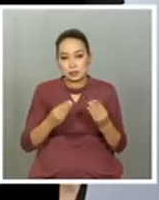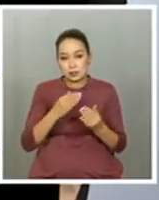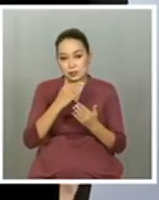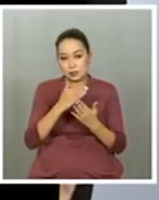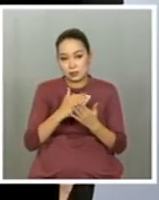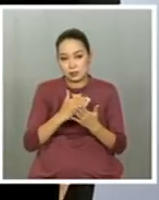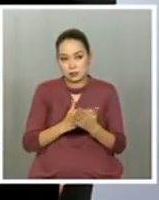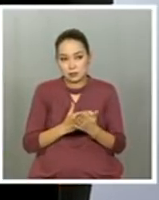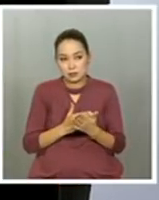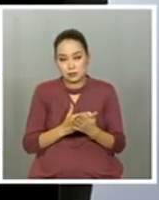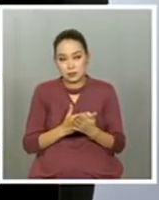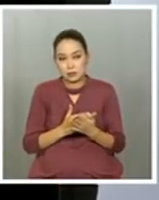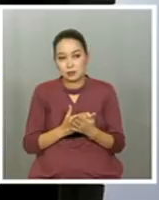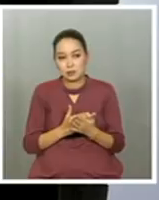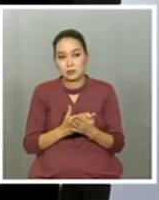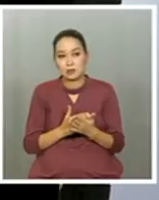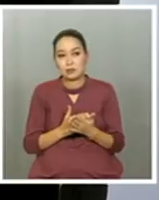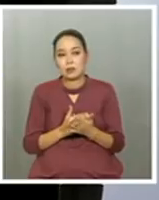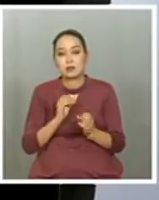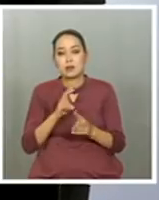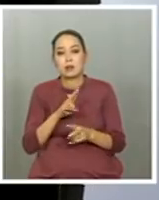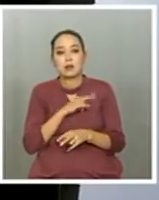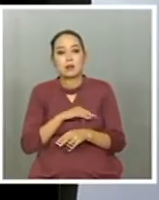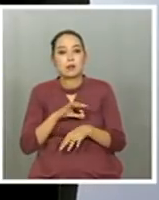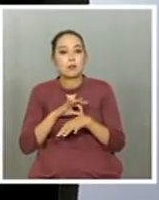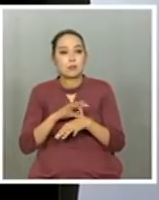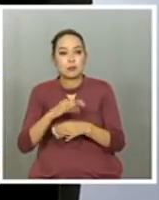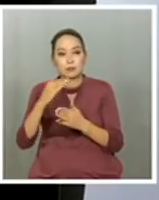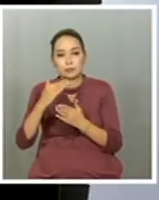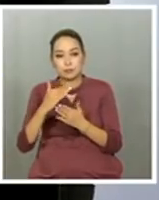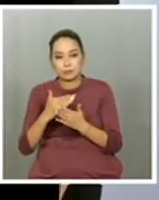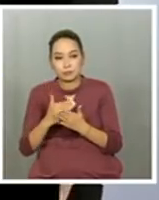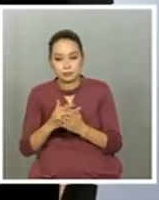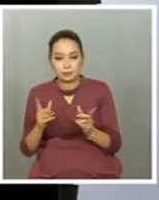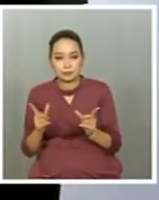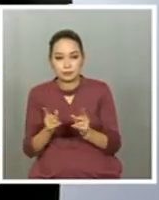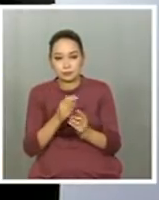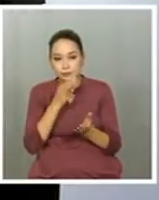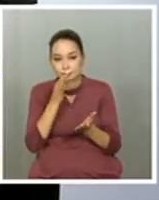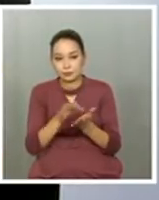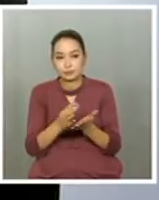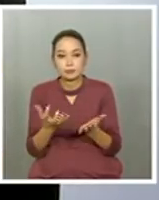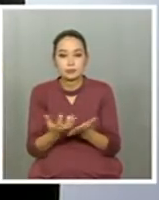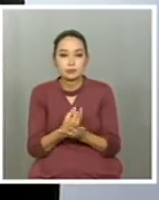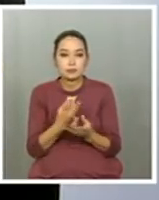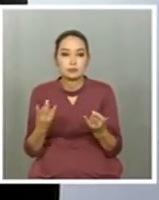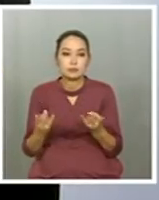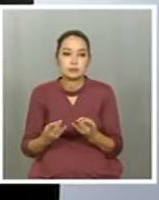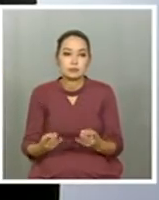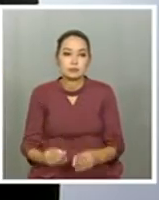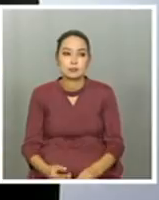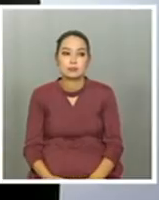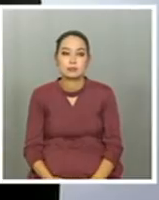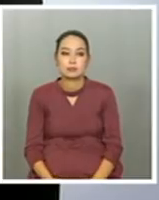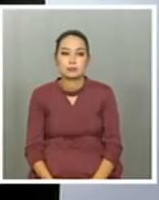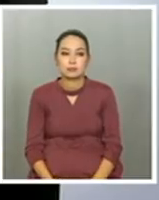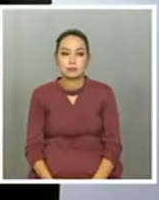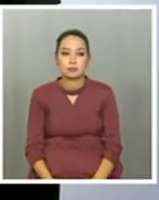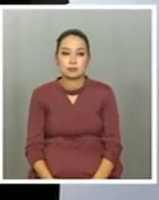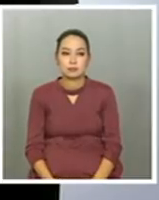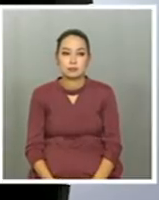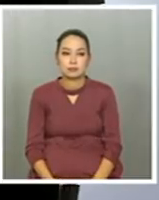Балалар, сіздер жүру процесіне көңіл аударыңыздар. Осыған сәйкесті гаметогенездің